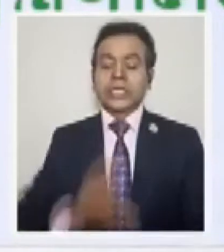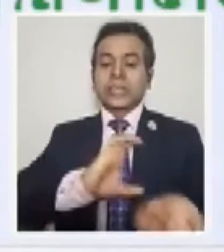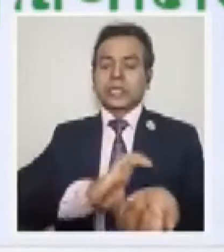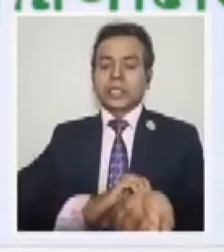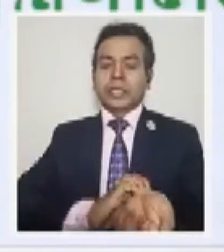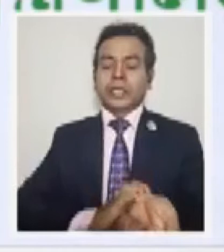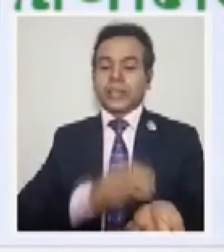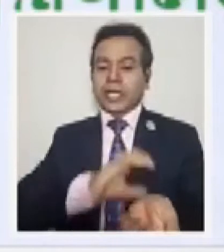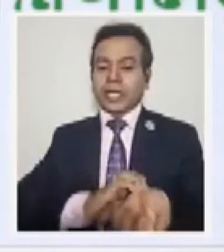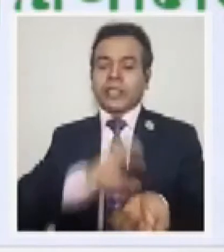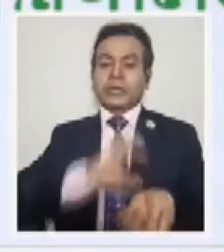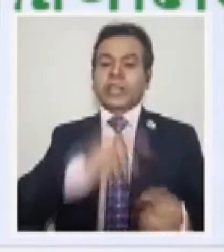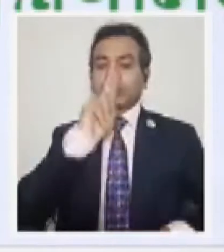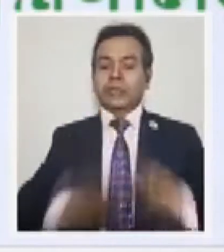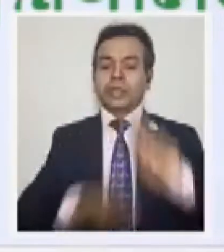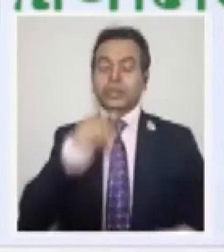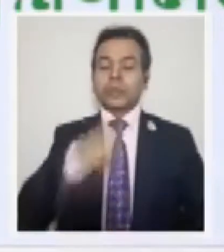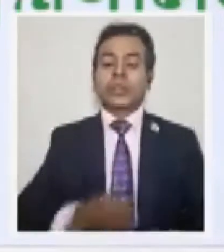বিষয় বলতে চাই,